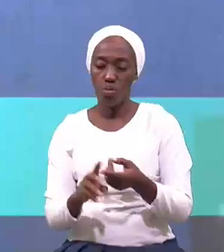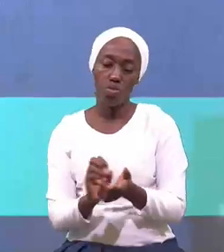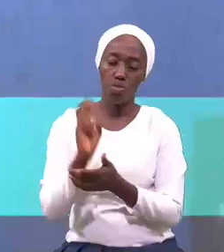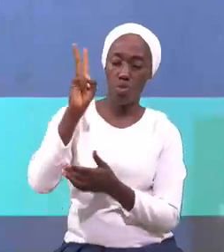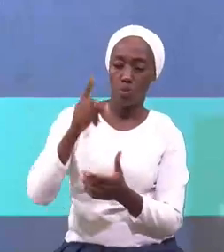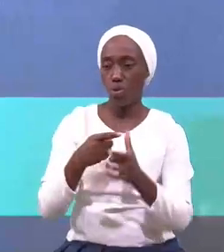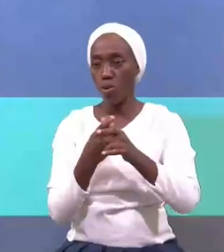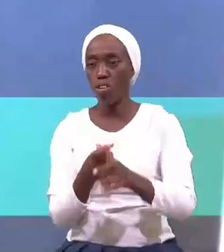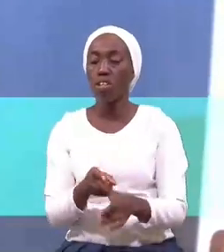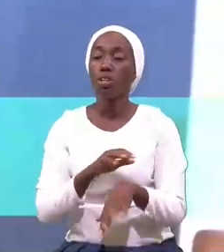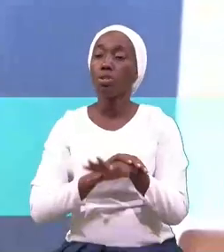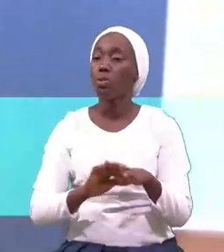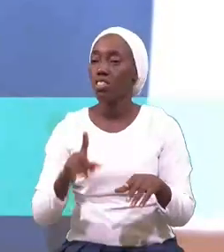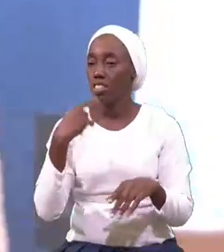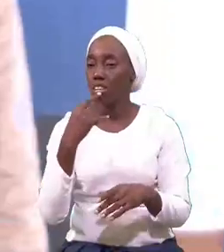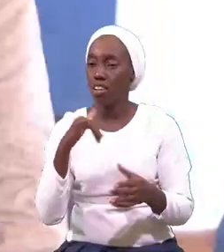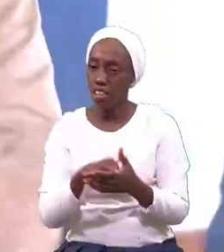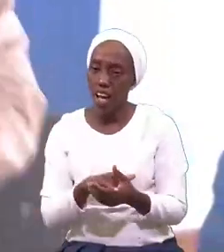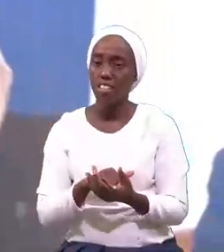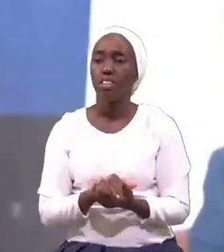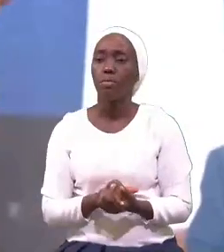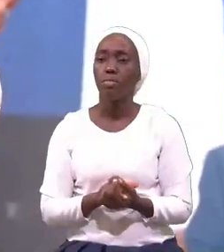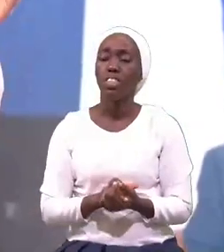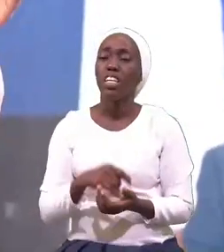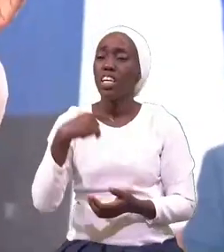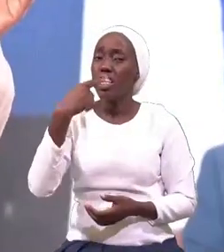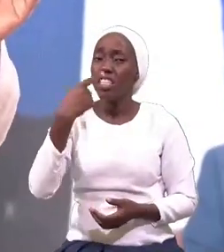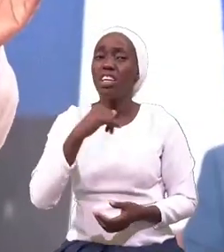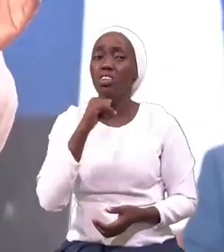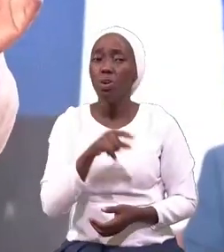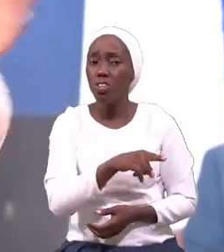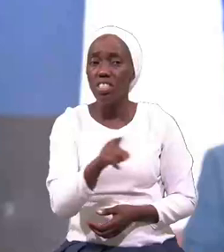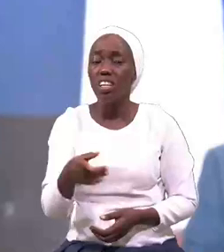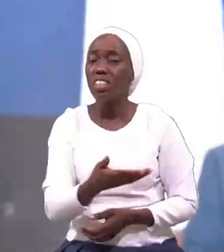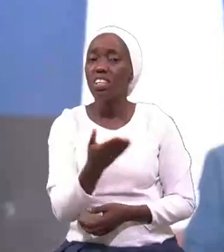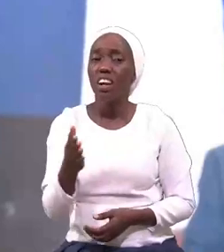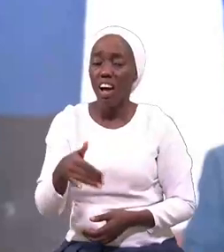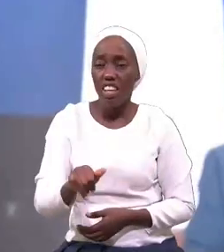Non, ce n'est pas le moment opportun pour moi de faire ci, faire ça. Non, ne dis pas ça.